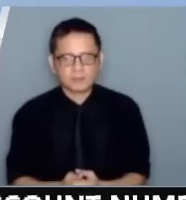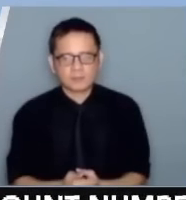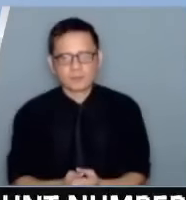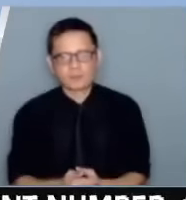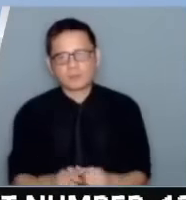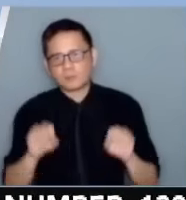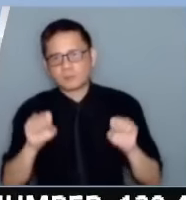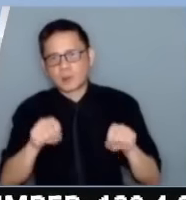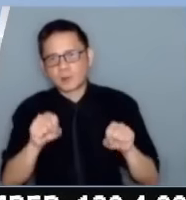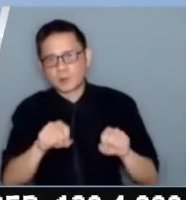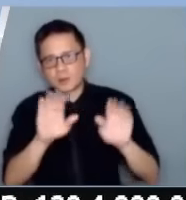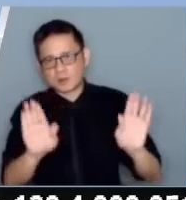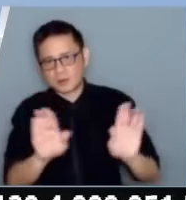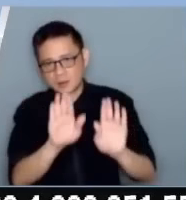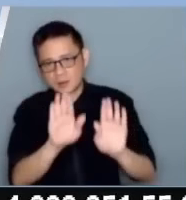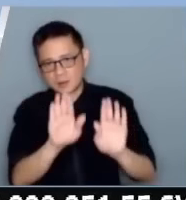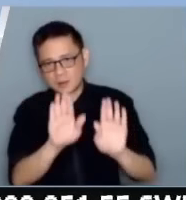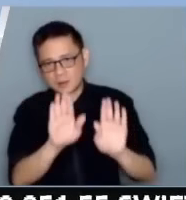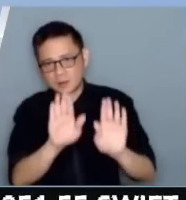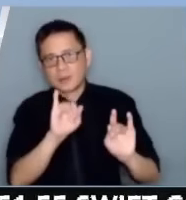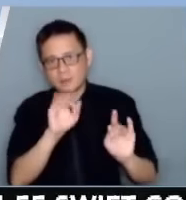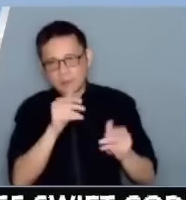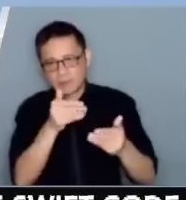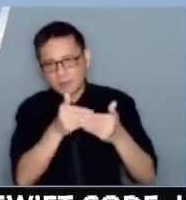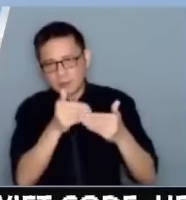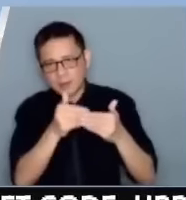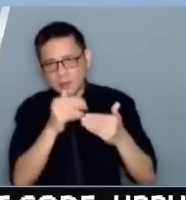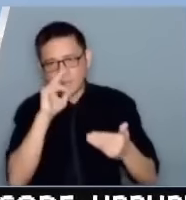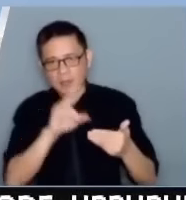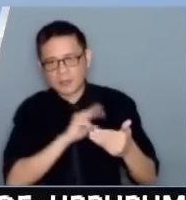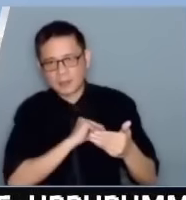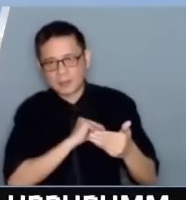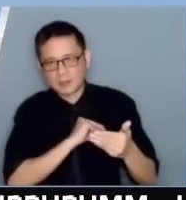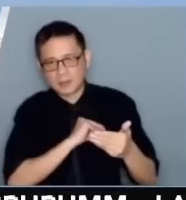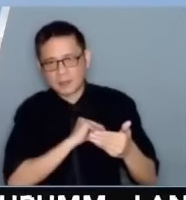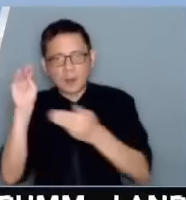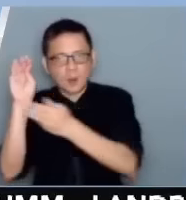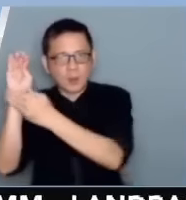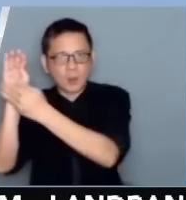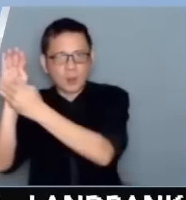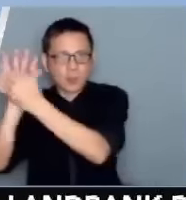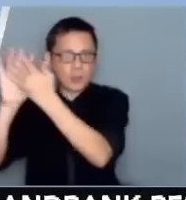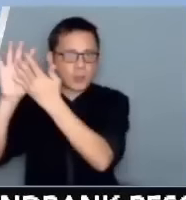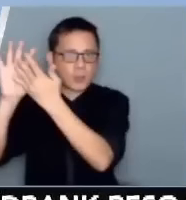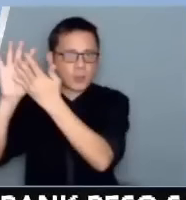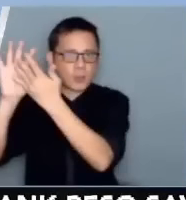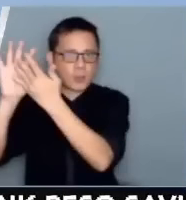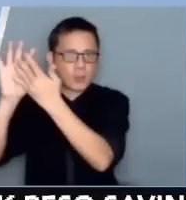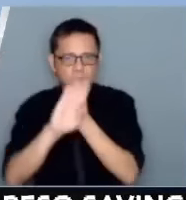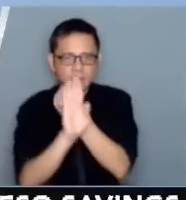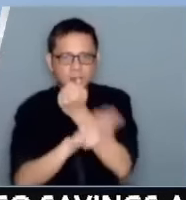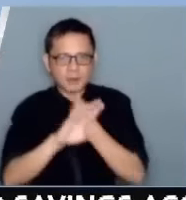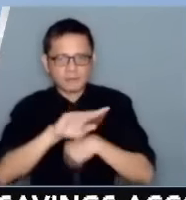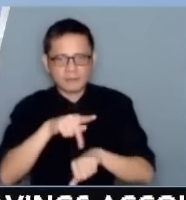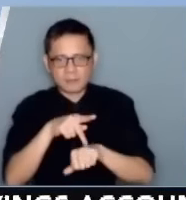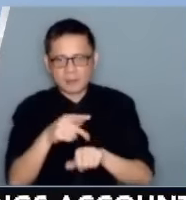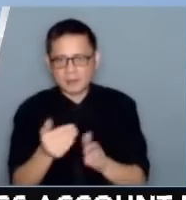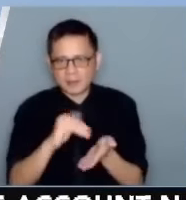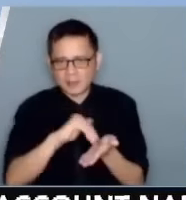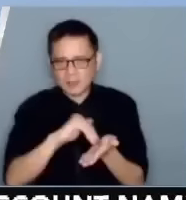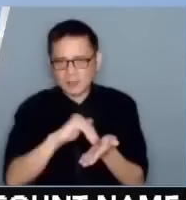kapag halos malapit ito sa Vietnam area ay biglang lumiko ito pabalik nga dito sa halos kalagit naang bahagi ng West Philippines